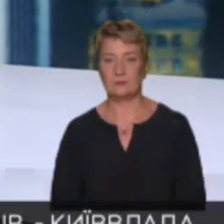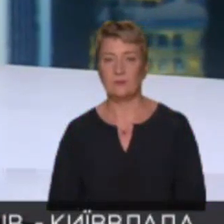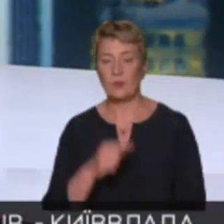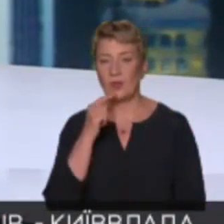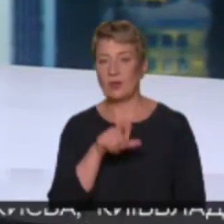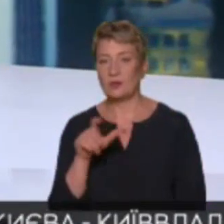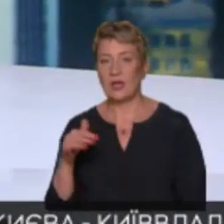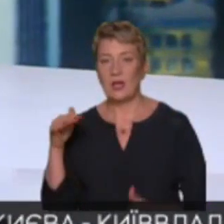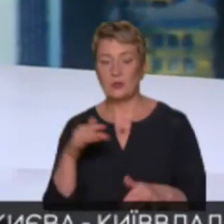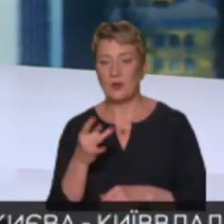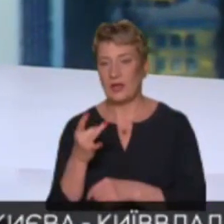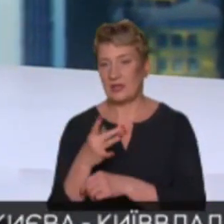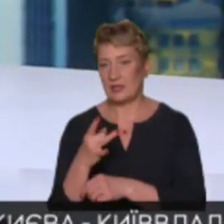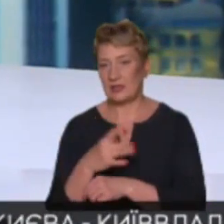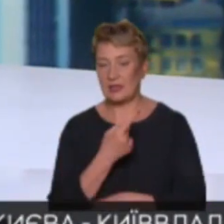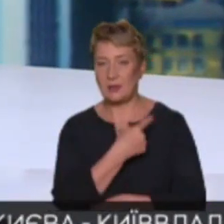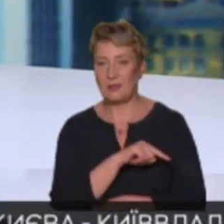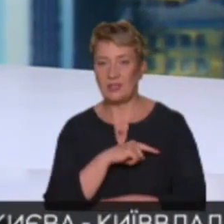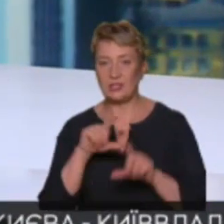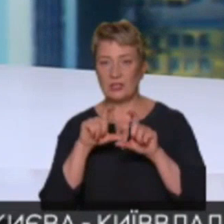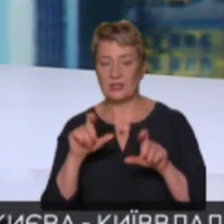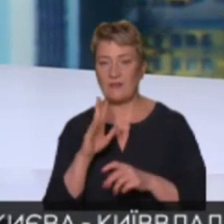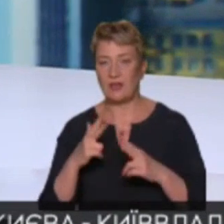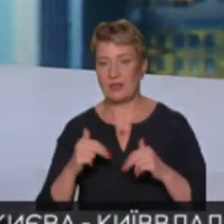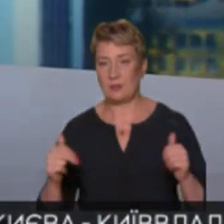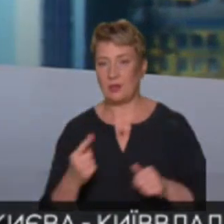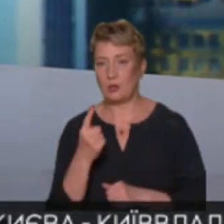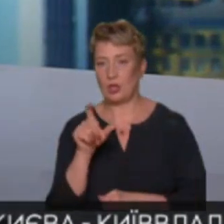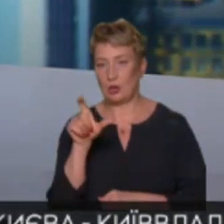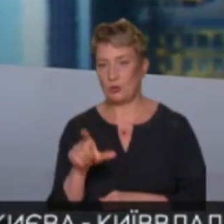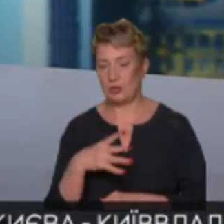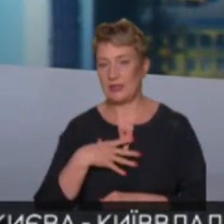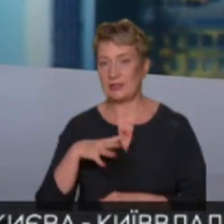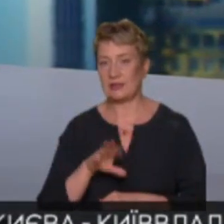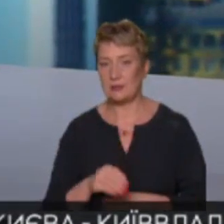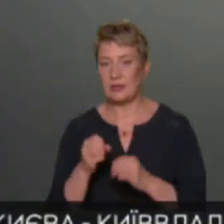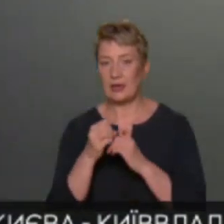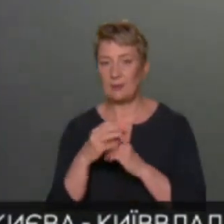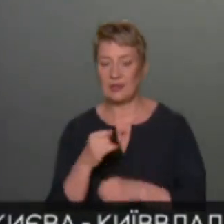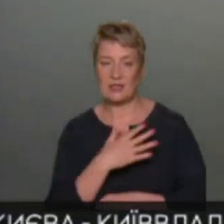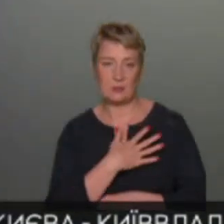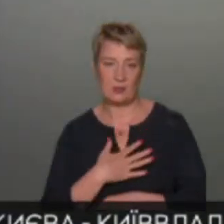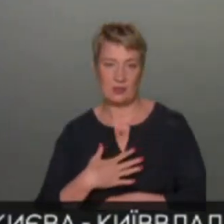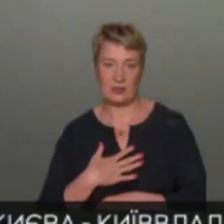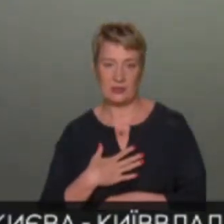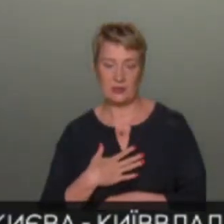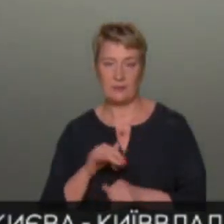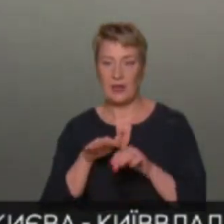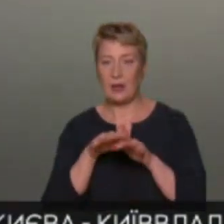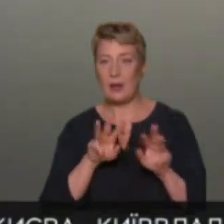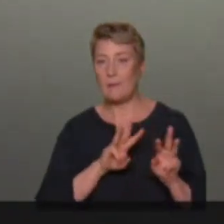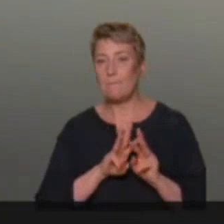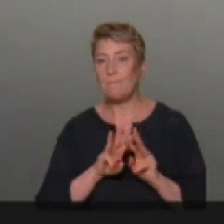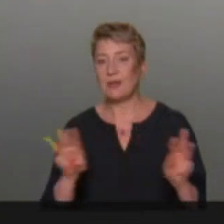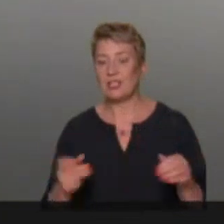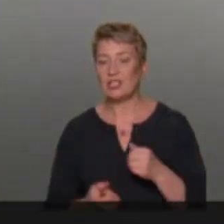Росіяни атакували ракетами медичний заклад у Дніпрі. Одна людина загинула, ще 15 поранені. В мережі вже з'явились перші